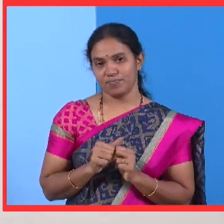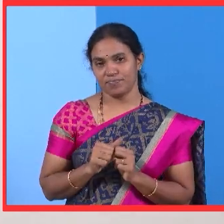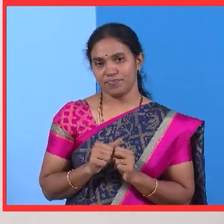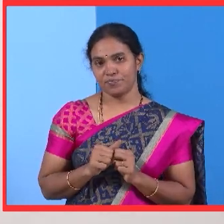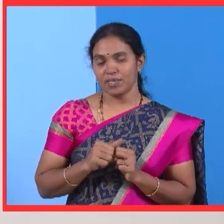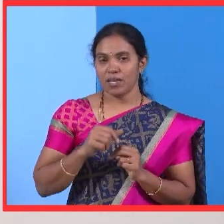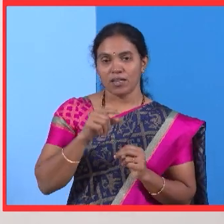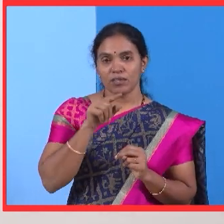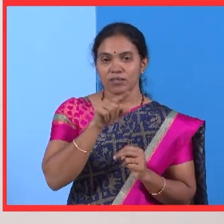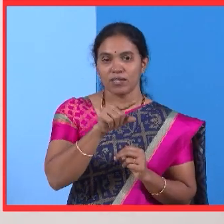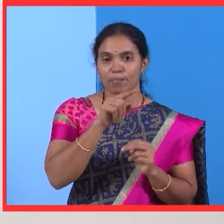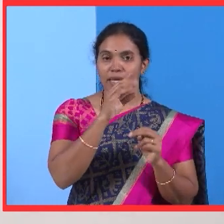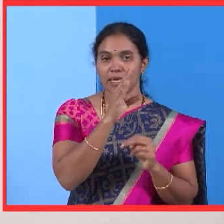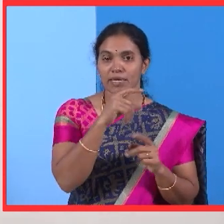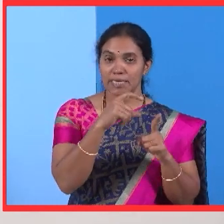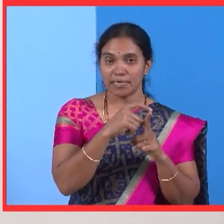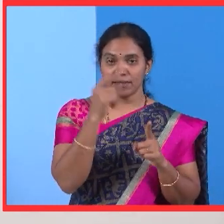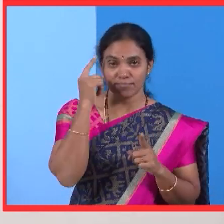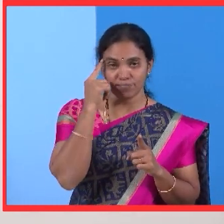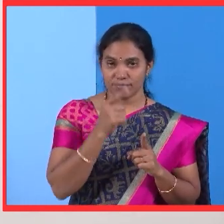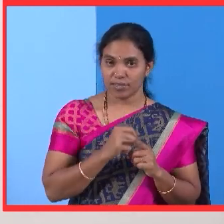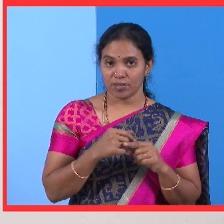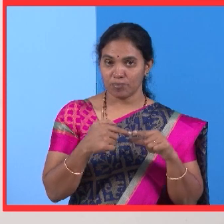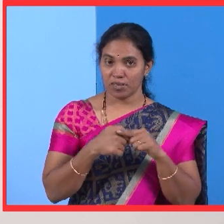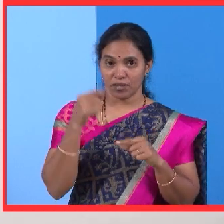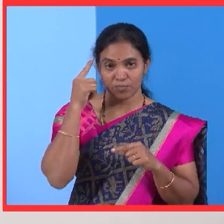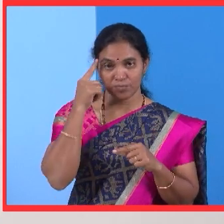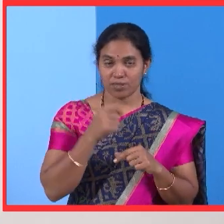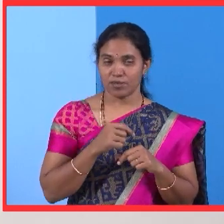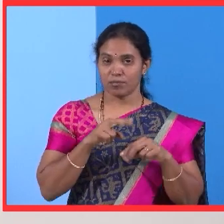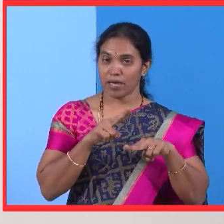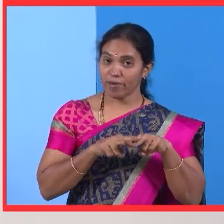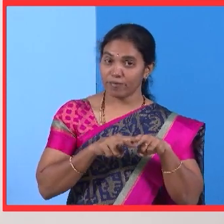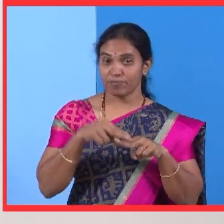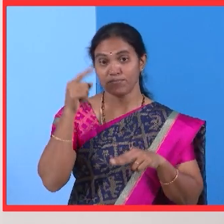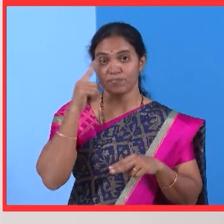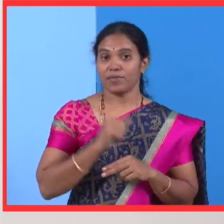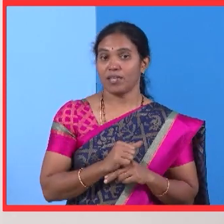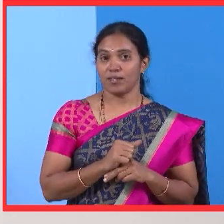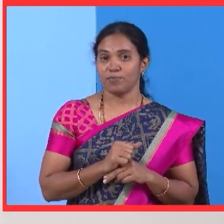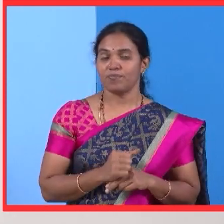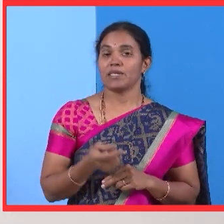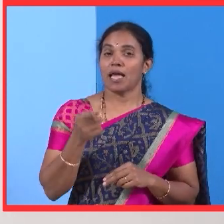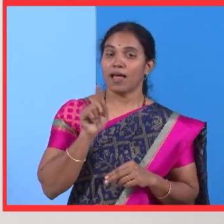தெரியும், எஃபோட எஃப் என்ற புள்ளியினுடைய ஆயத்தொலைகள் தெரியும். இதிலிருந்து